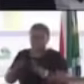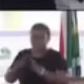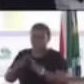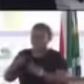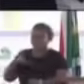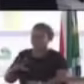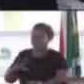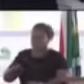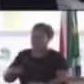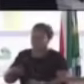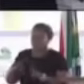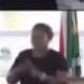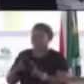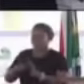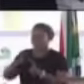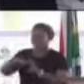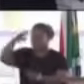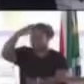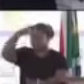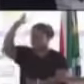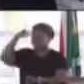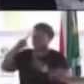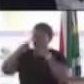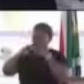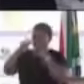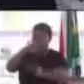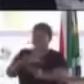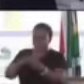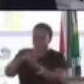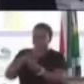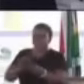namakhansela nendlunkulu ngokunjalo